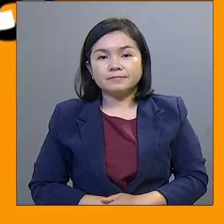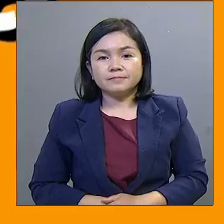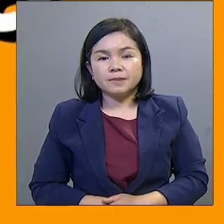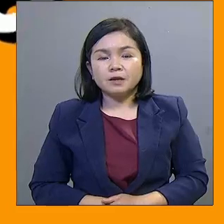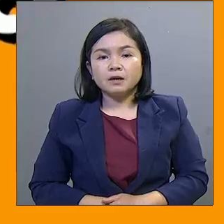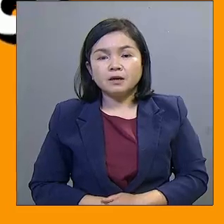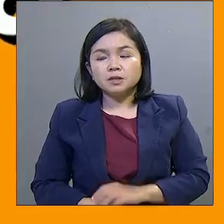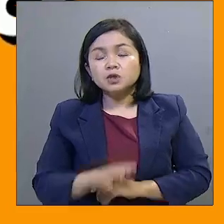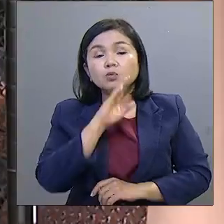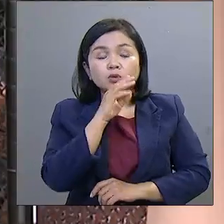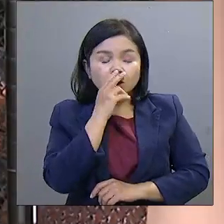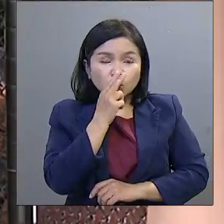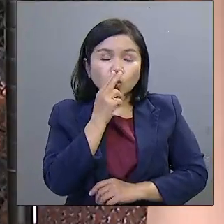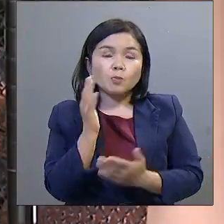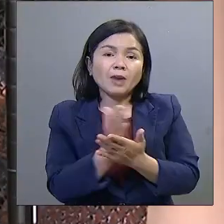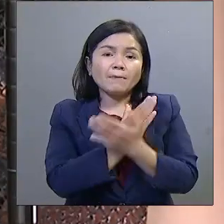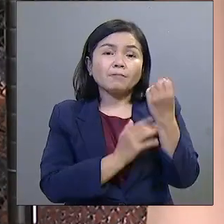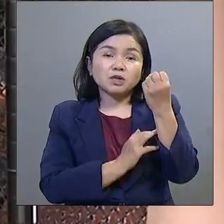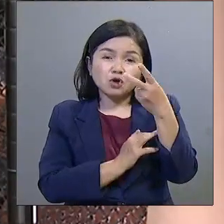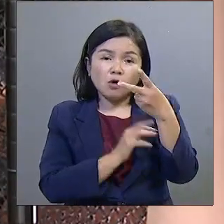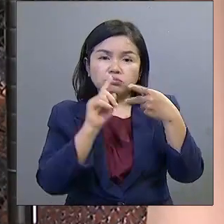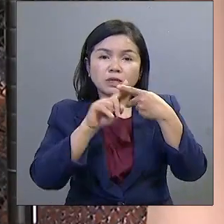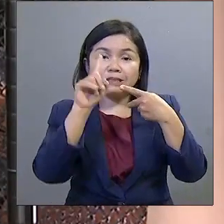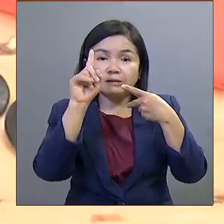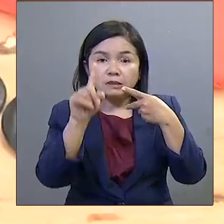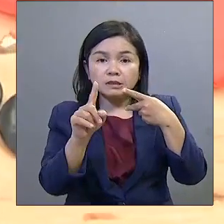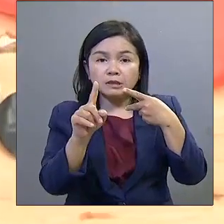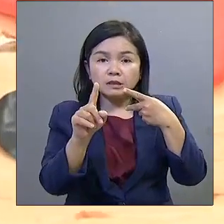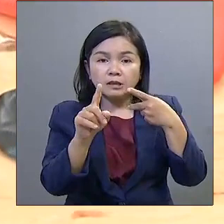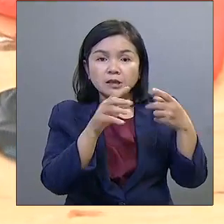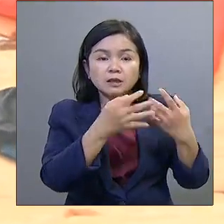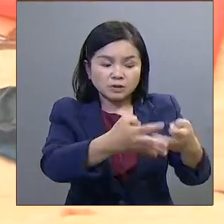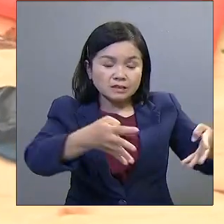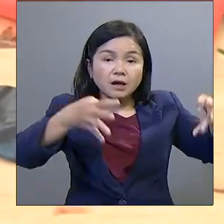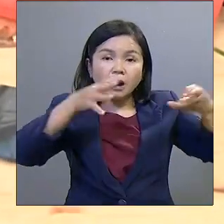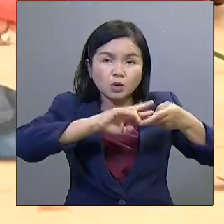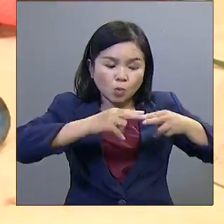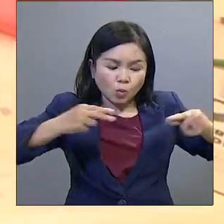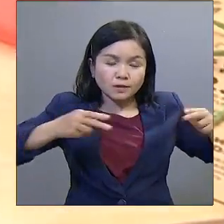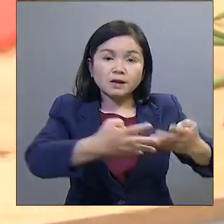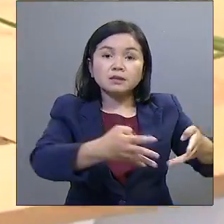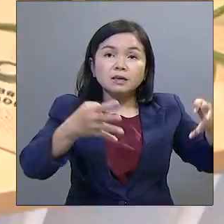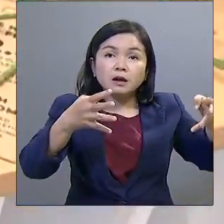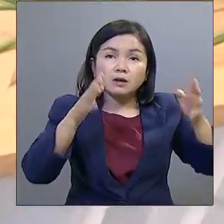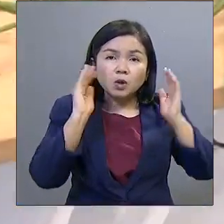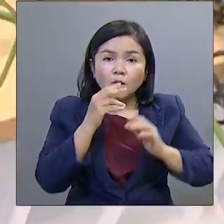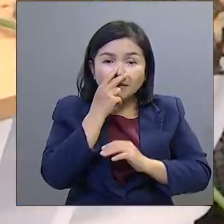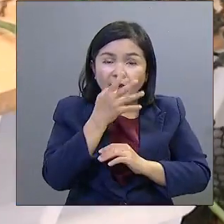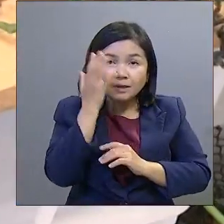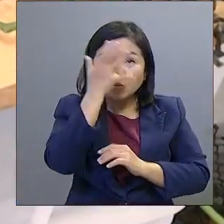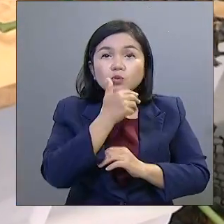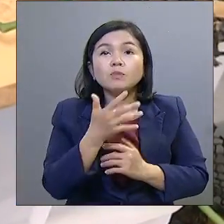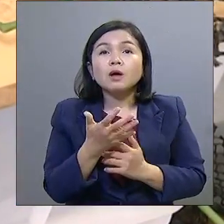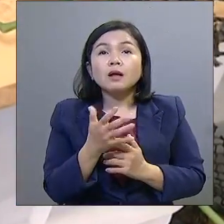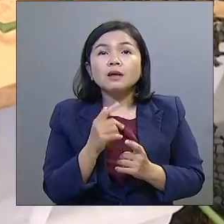ถ้ามองถึงเสน่ห์พี่มองเป็น2อย่างก็คือเรื่องอันแรกก็คือเรื่องราวของมันเพราะรู้สึกว่ามันมีแบบถ้าคนไม่เห็นแค่ความสวยงามอ่ะ